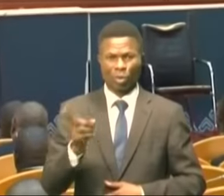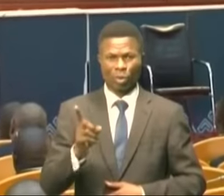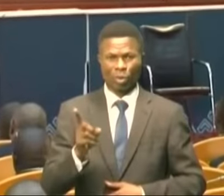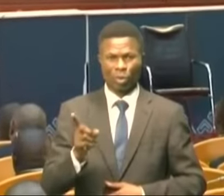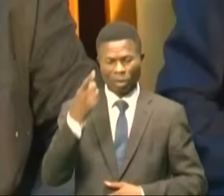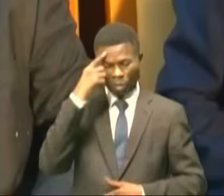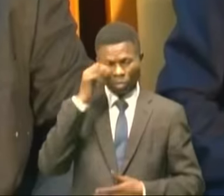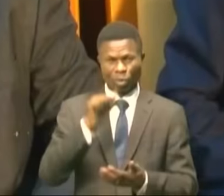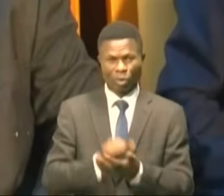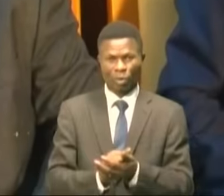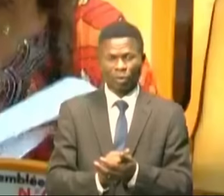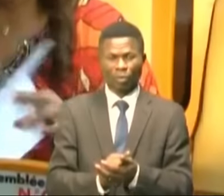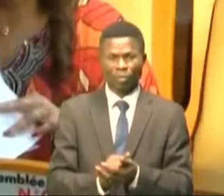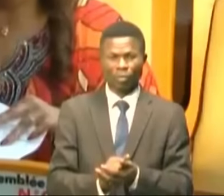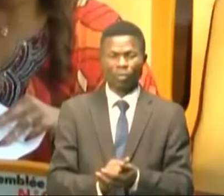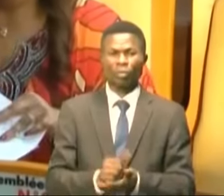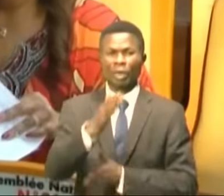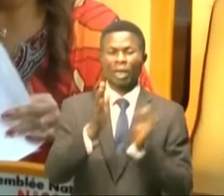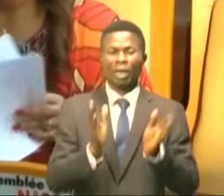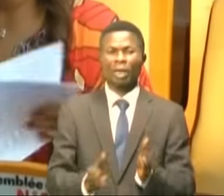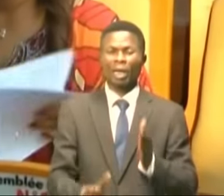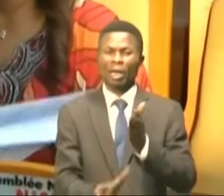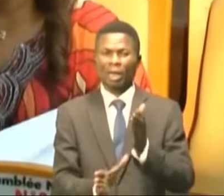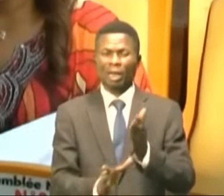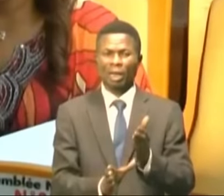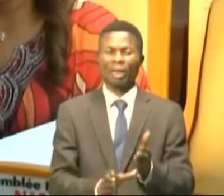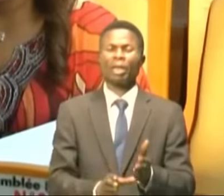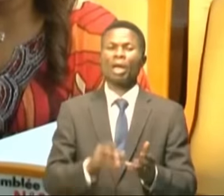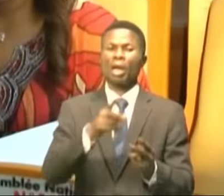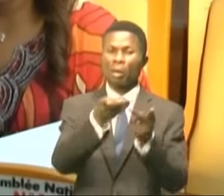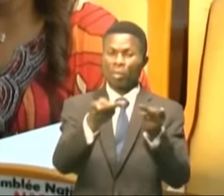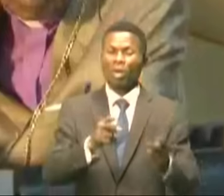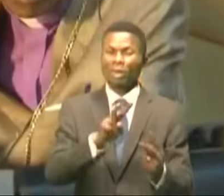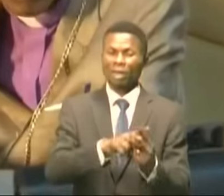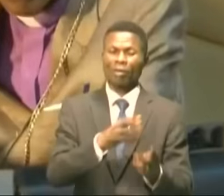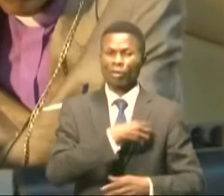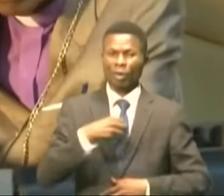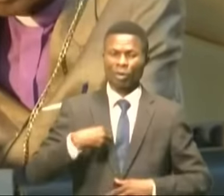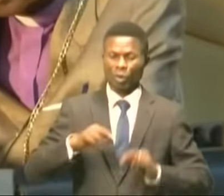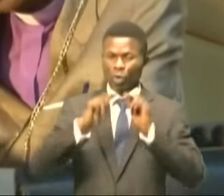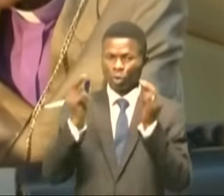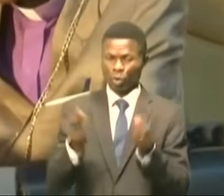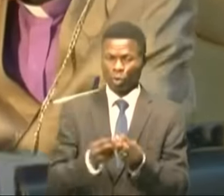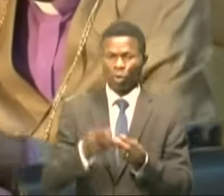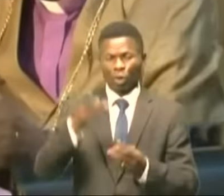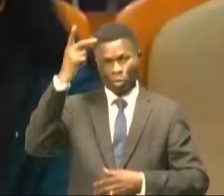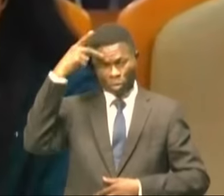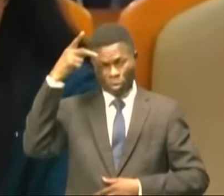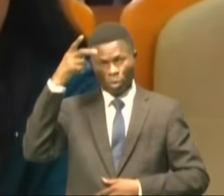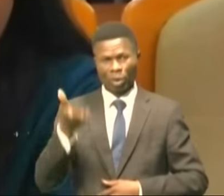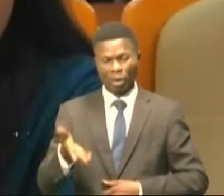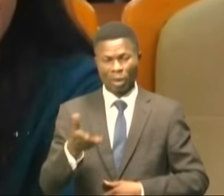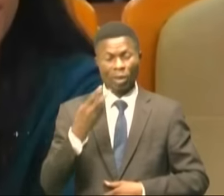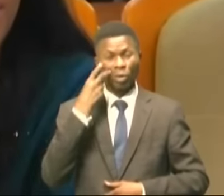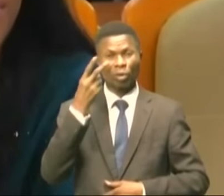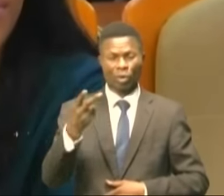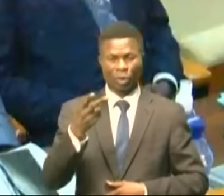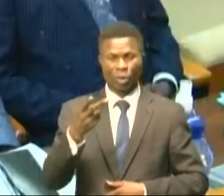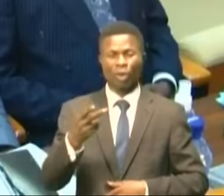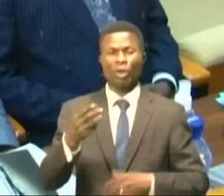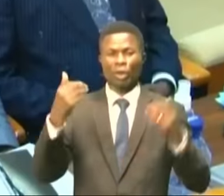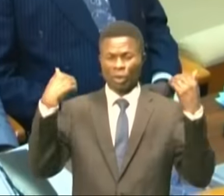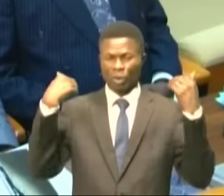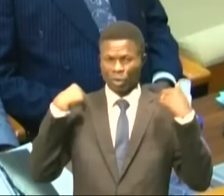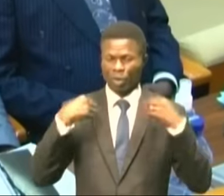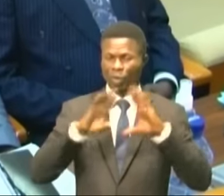poste, seulement celui du questeur adjointe réservé à la femme. Plusieurs d'entre elles, regroupées au sein des partis politiques, estiment que le gender n'est